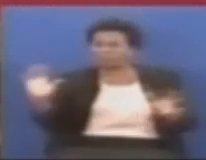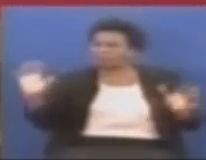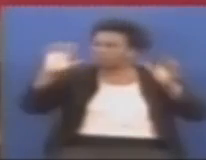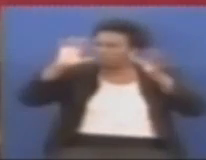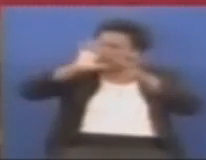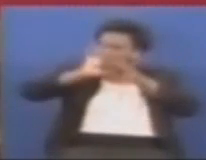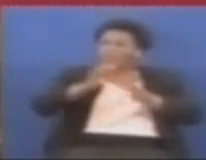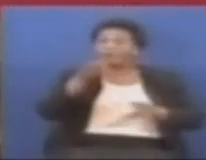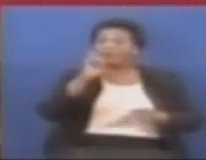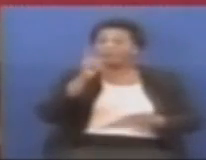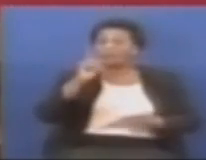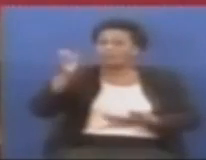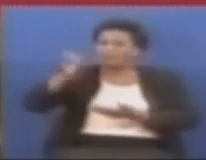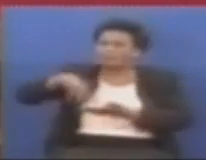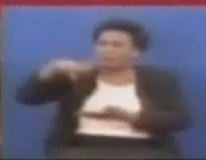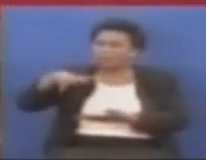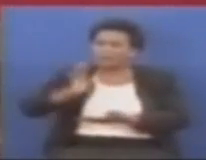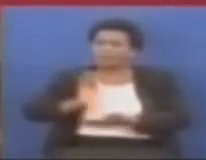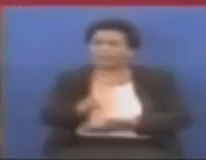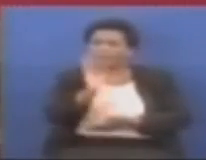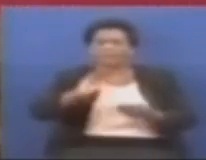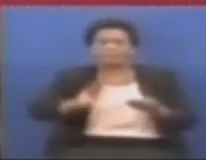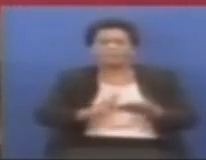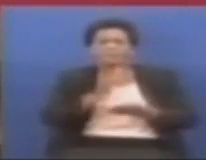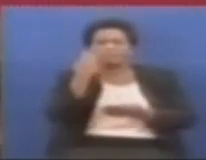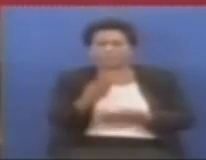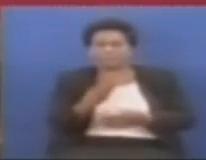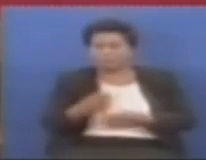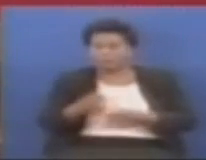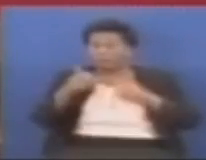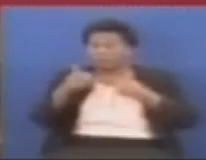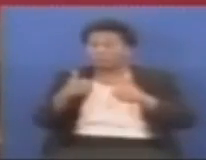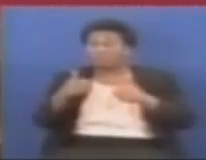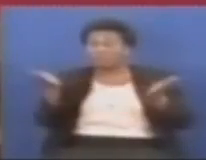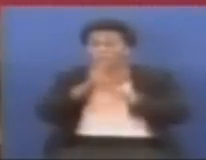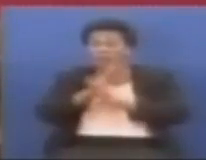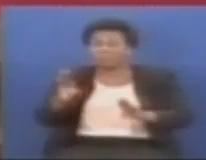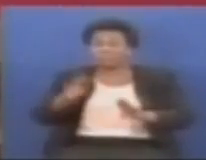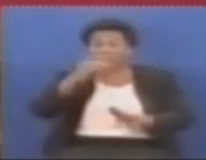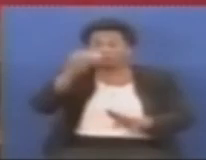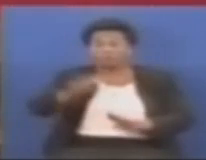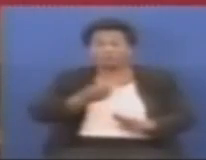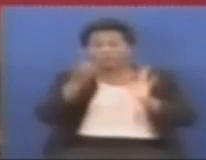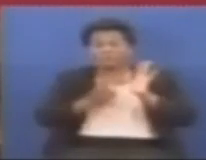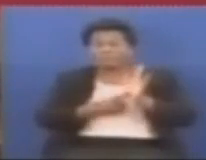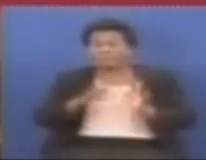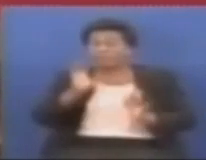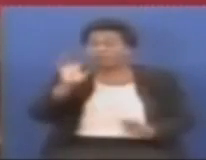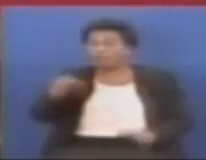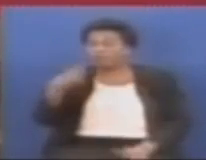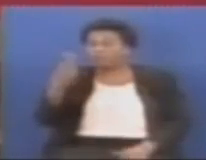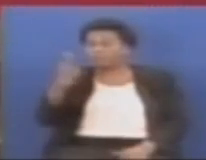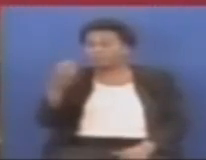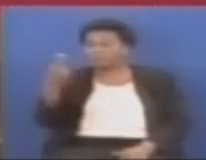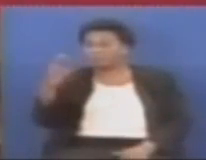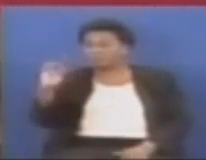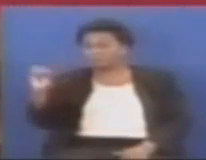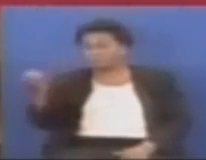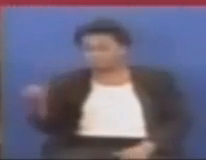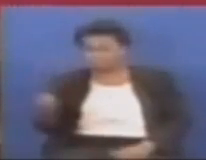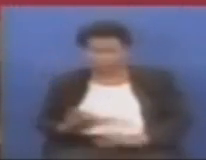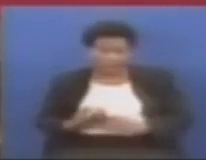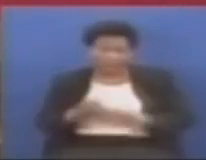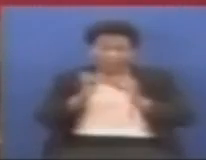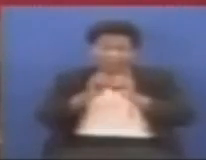Arkatan, Arkaria, Mfereji na maeneo mengine pamoja na shule ya sekondari ya Oldonyo Lengai. Swali